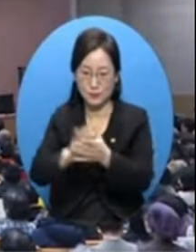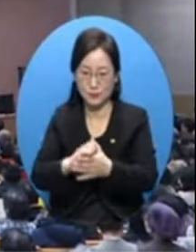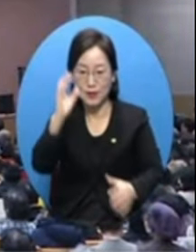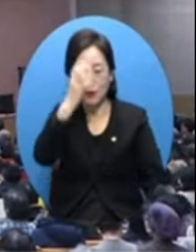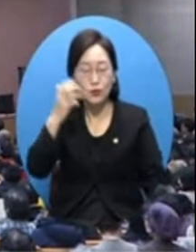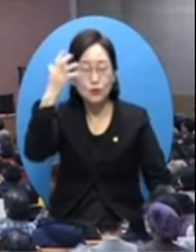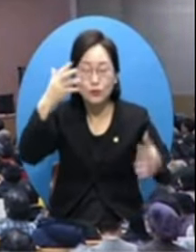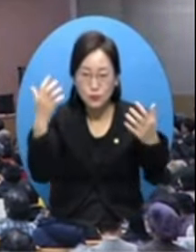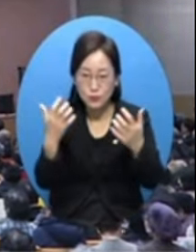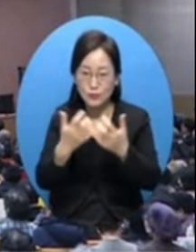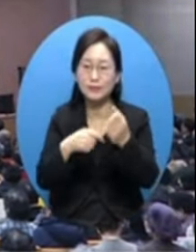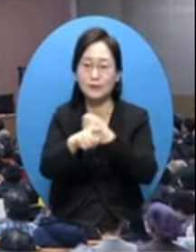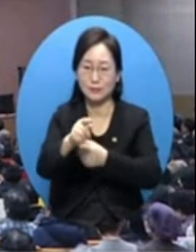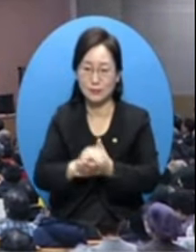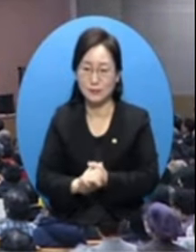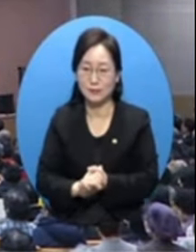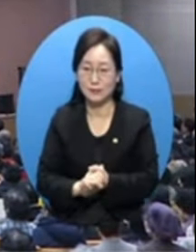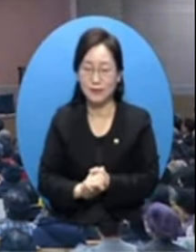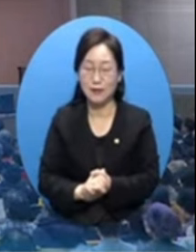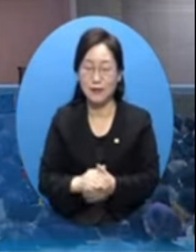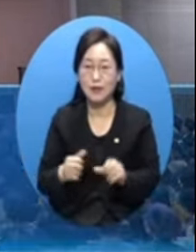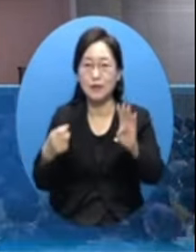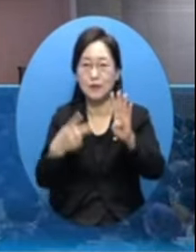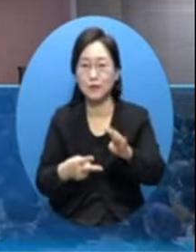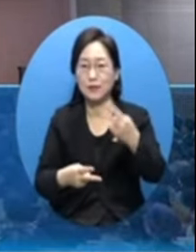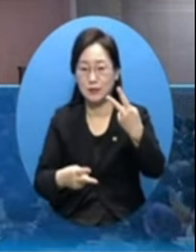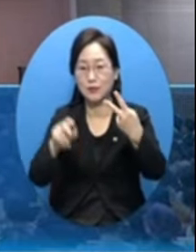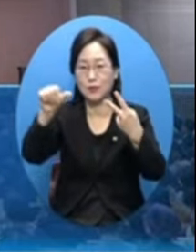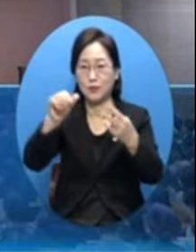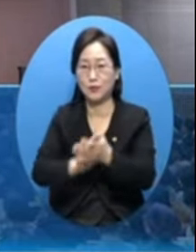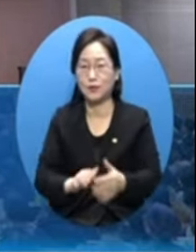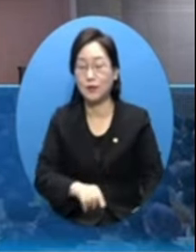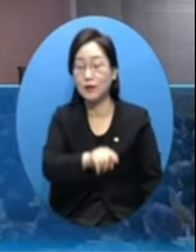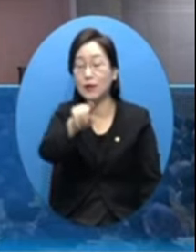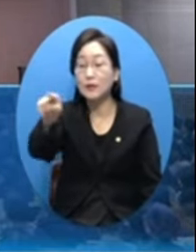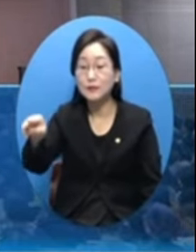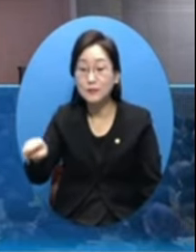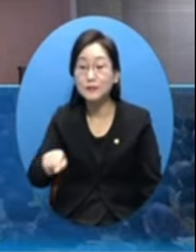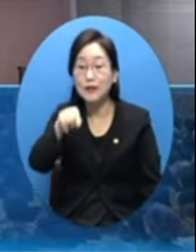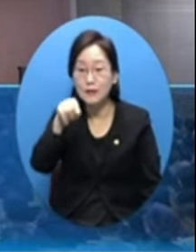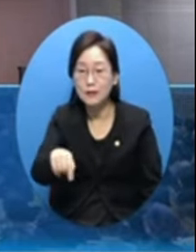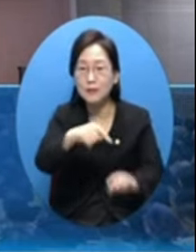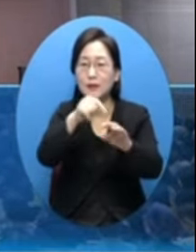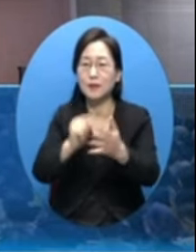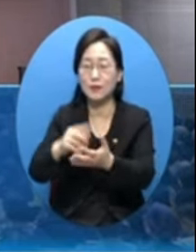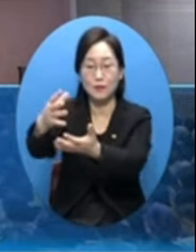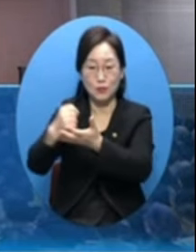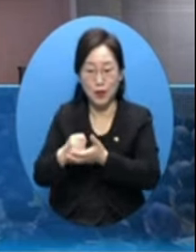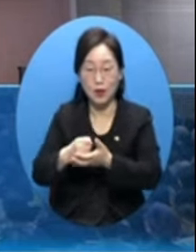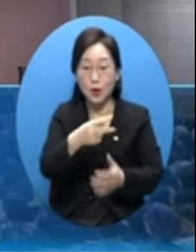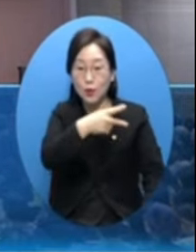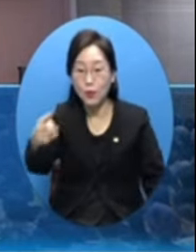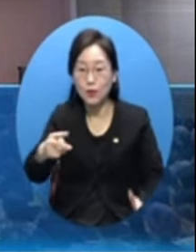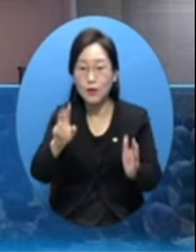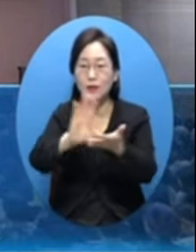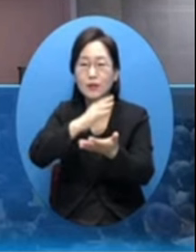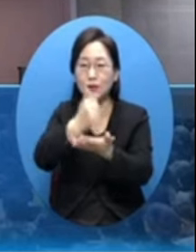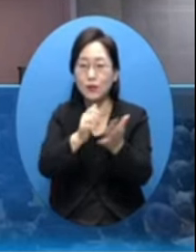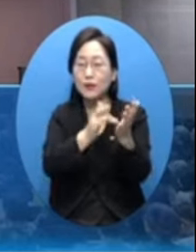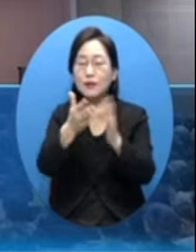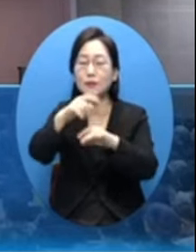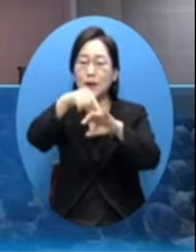충만입니다 그래서 빌립보서 2장 5절에 이같이 말씀합니다 너희 안에이 마음을 품어라 곧 그리스도